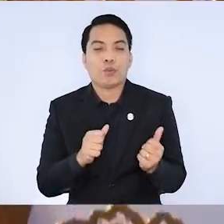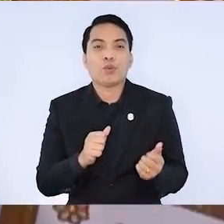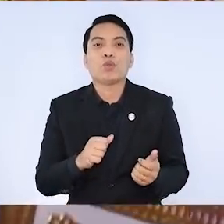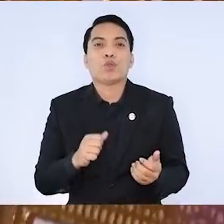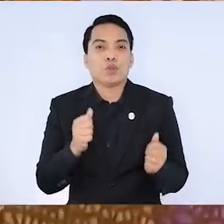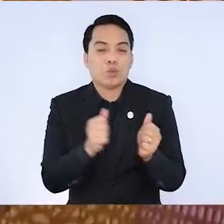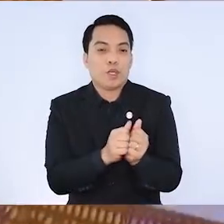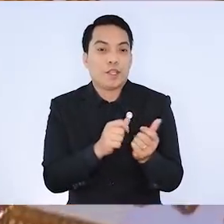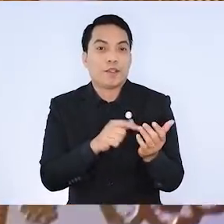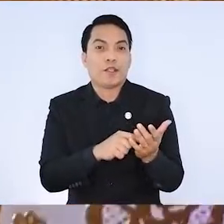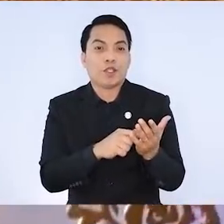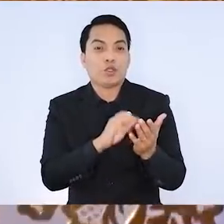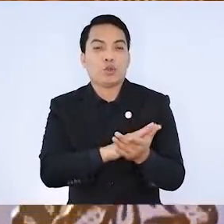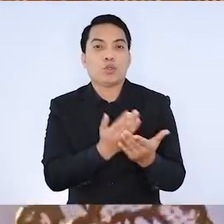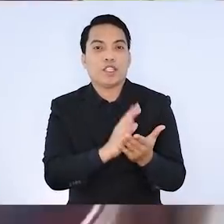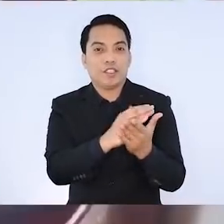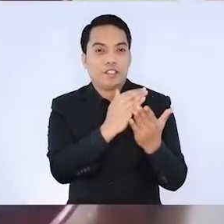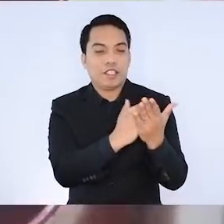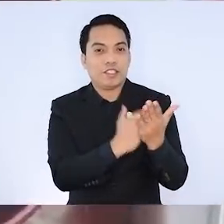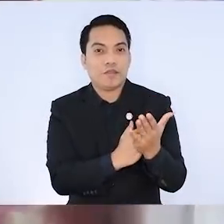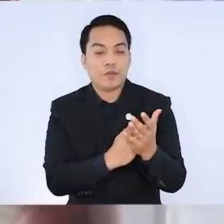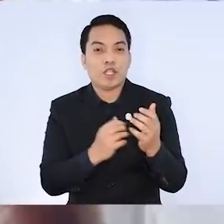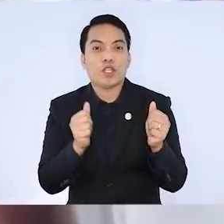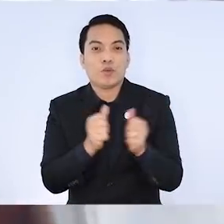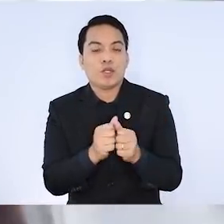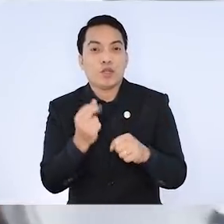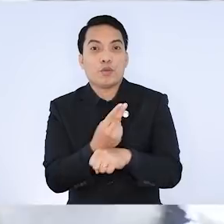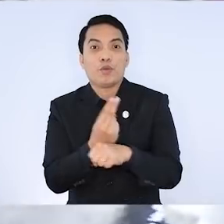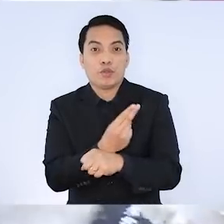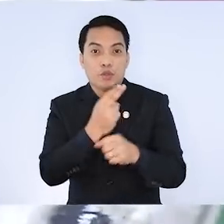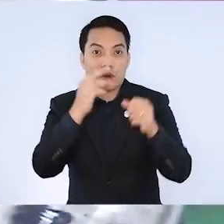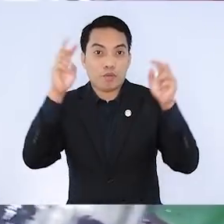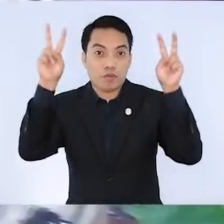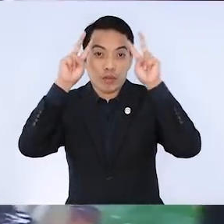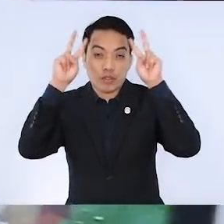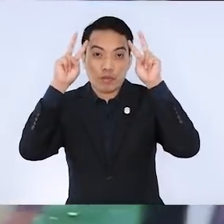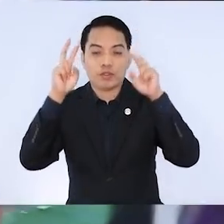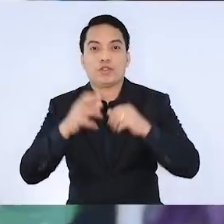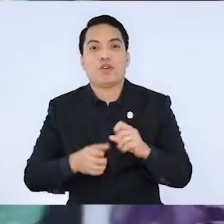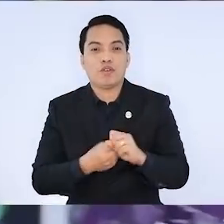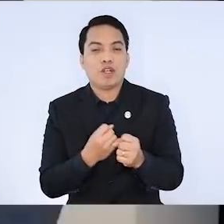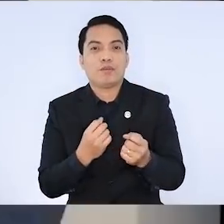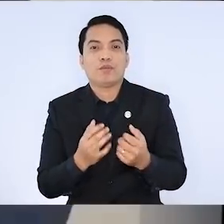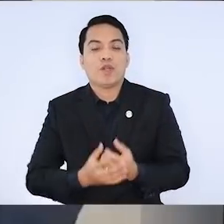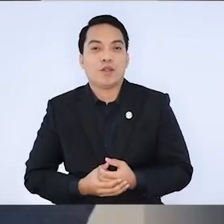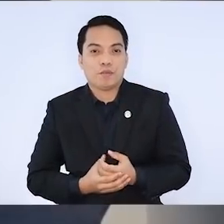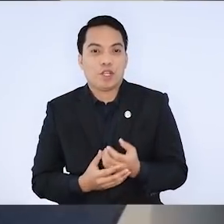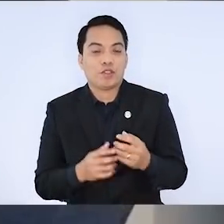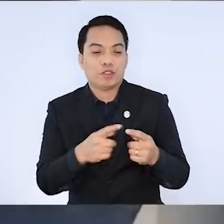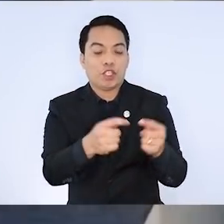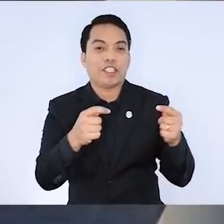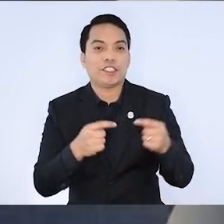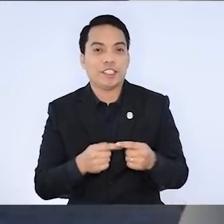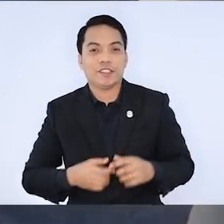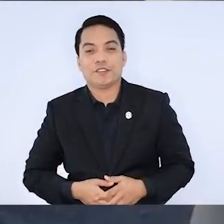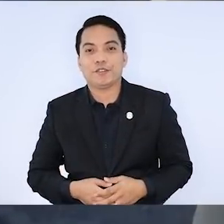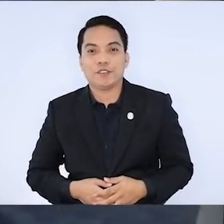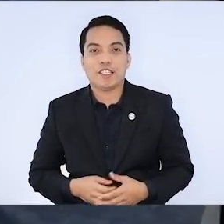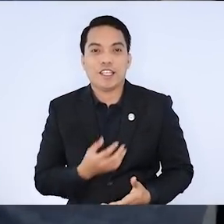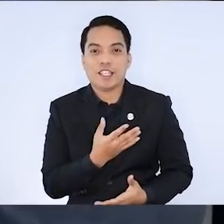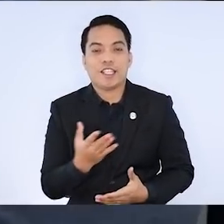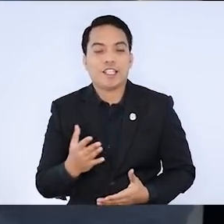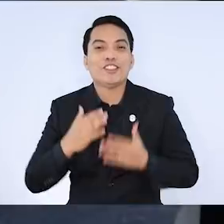recipe gamit pa ang ilan sa mga bunga na nakuha mula sa kanilang mga gulayan sa bakuran. Lubos po ang kagalakan